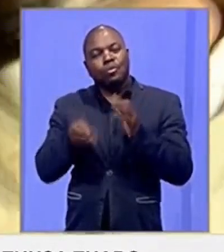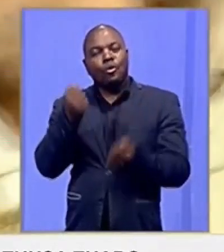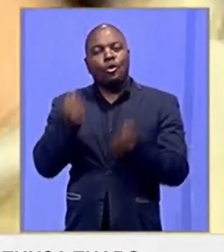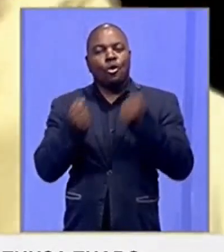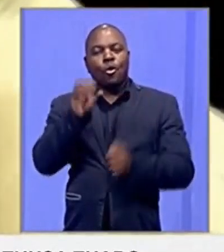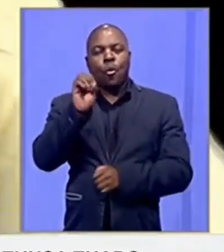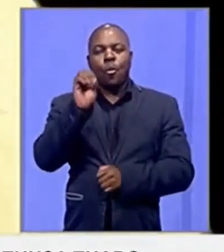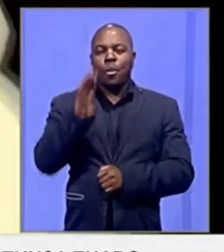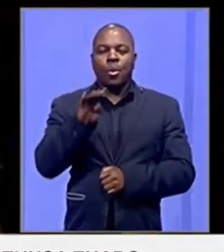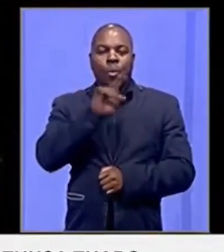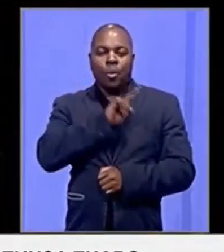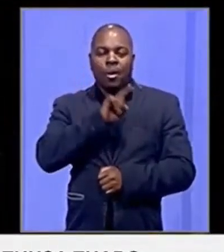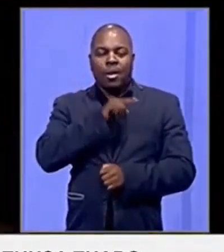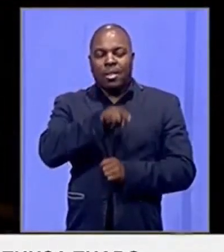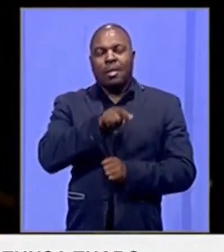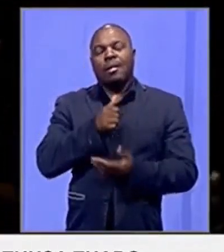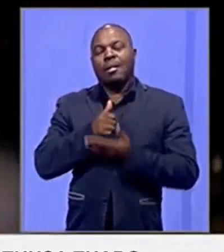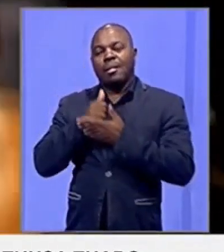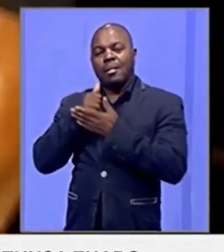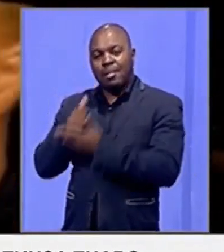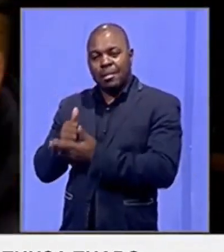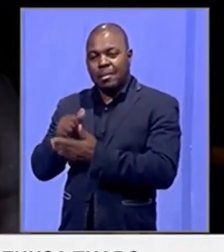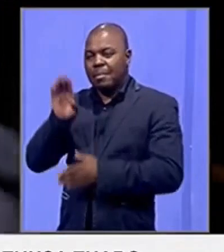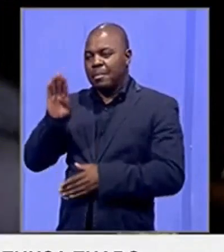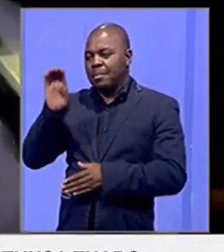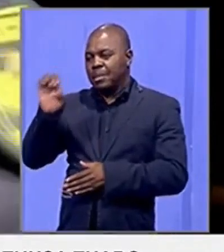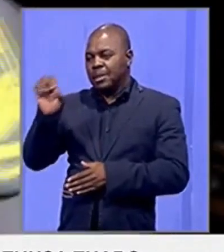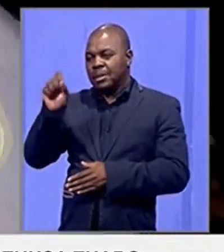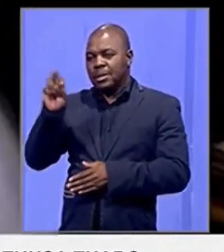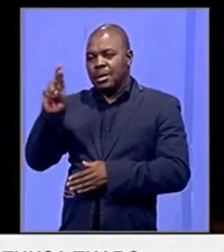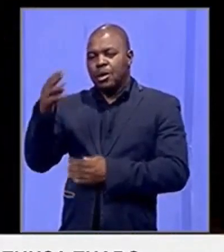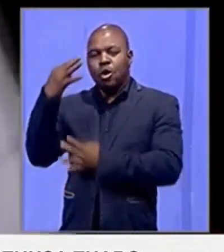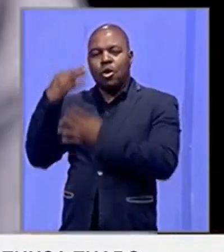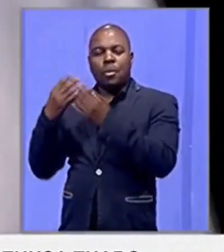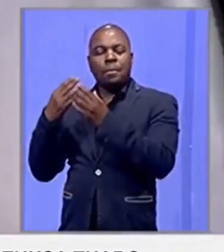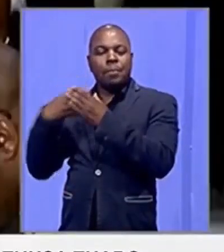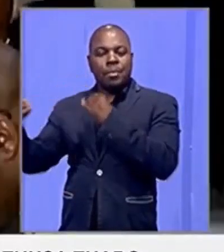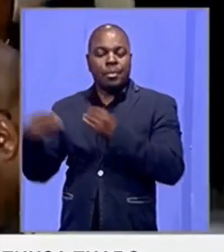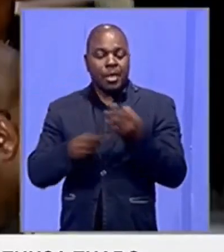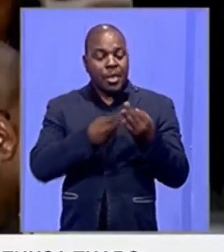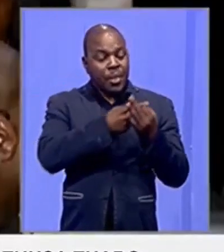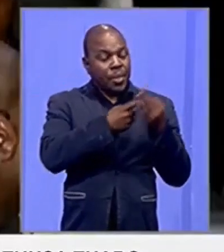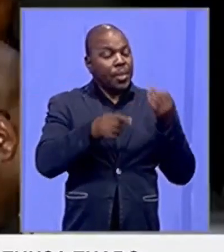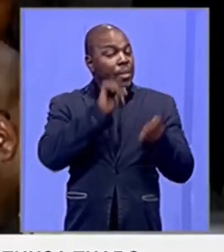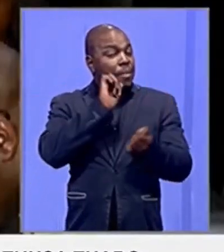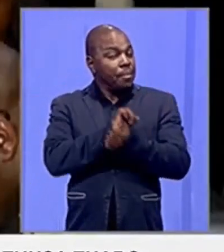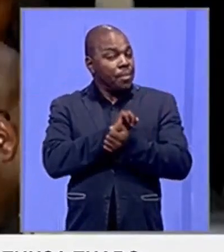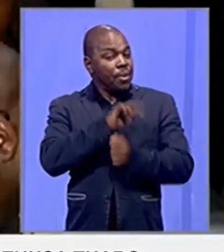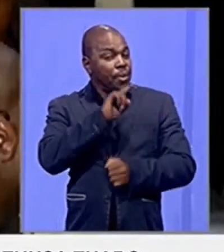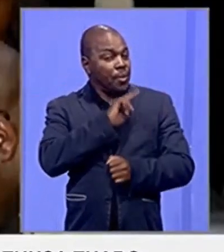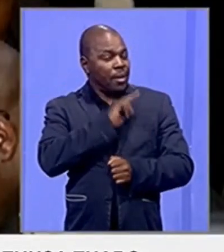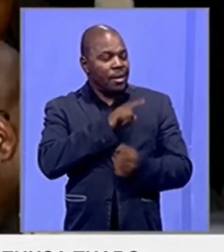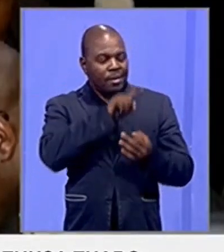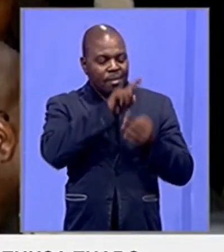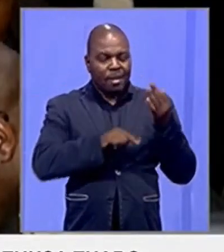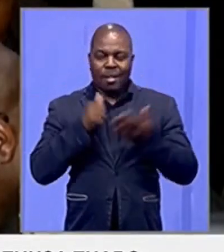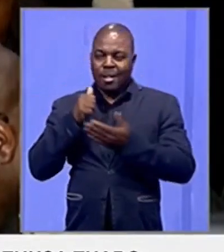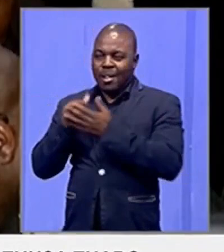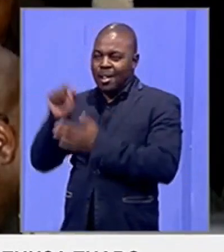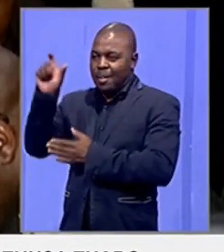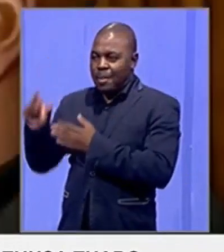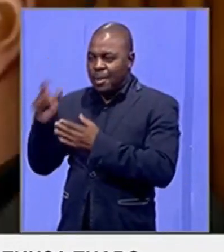Bloemfontein mabapi le kgetsi ya go tshabaga ga Thabo Bester kwa kgolegelong. Boraro jono bo lebanwe ke tatofatso ya go thusa motshwara go tshaba